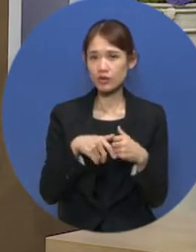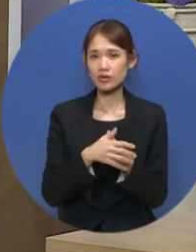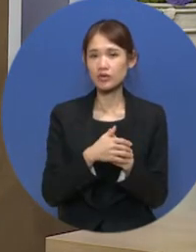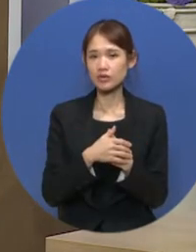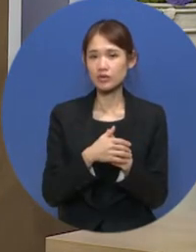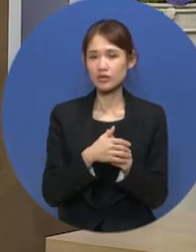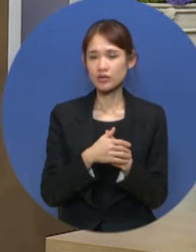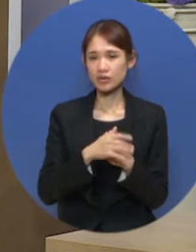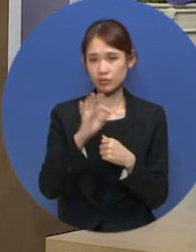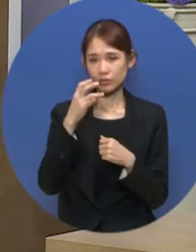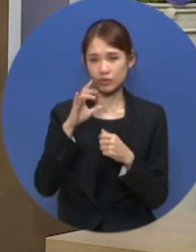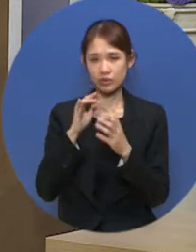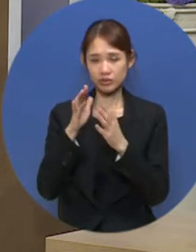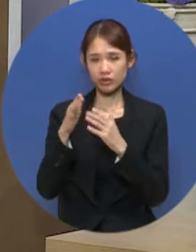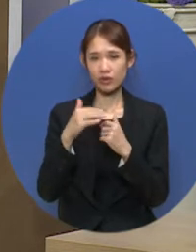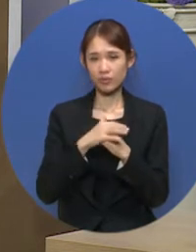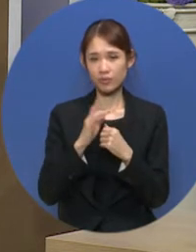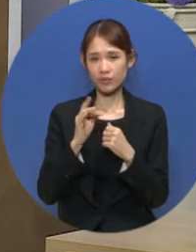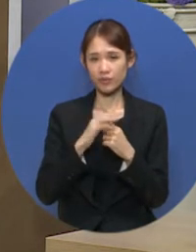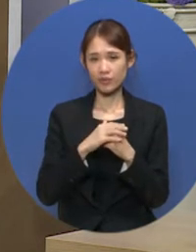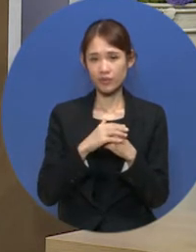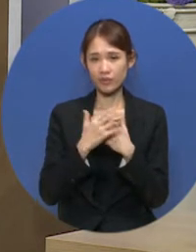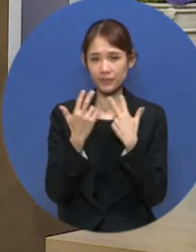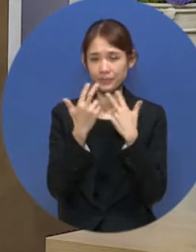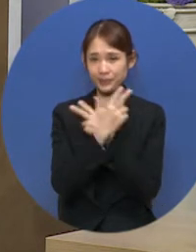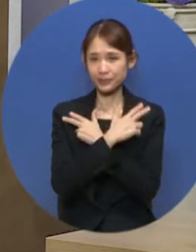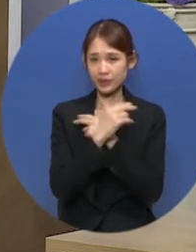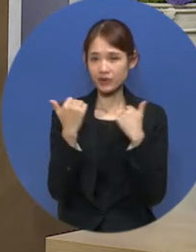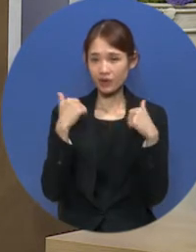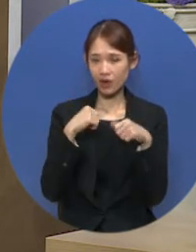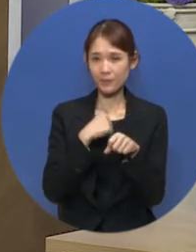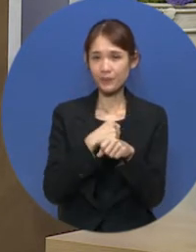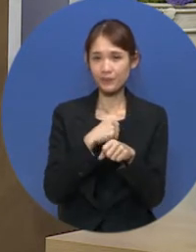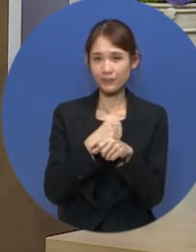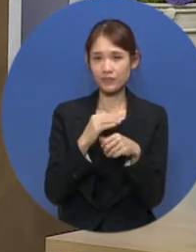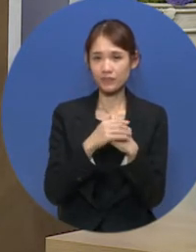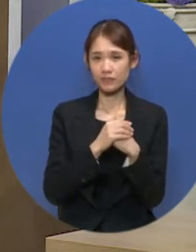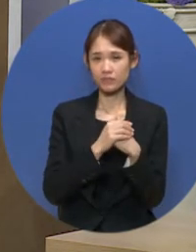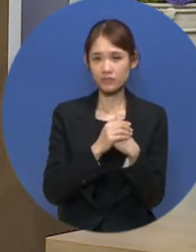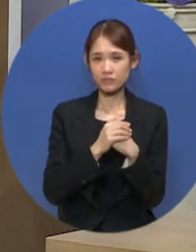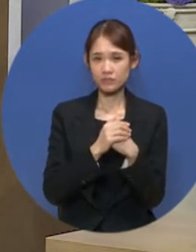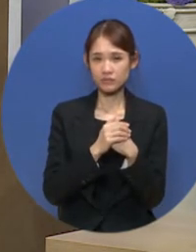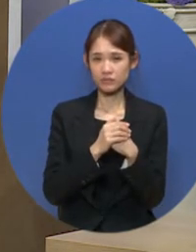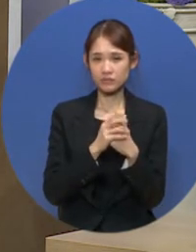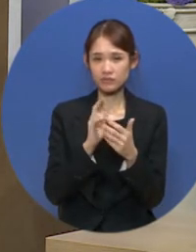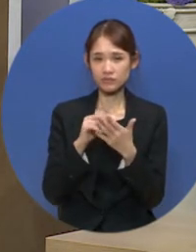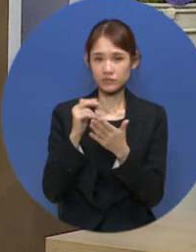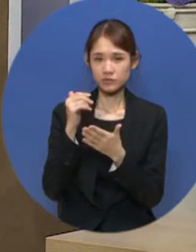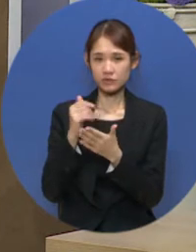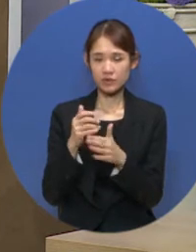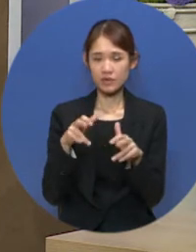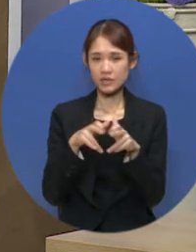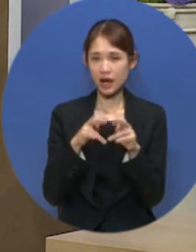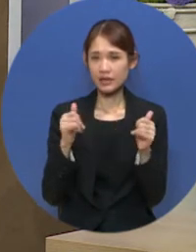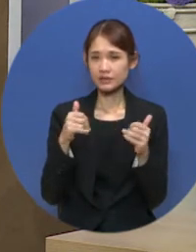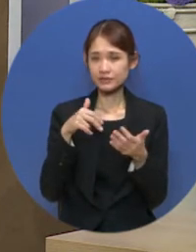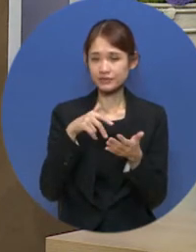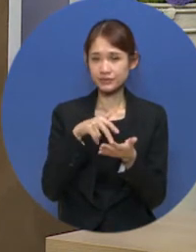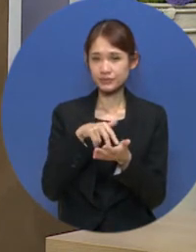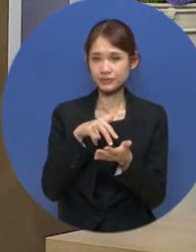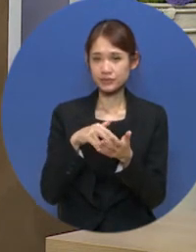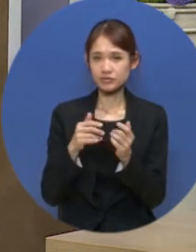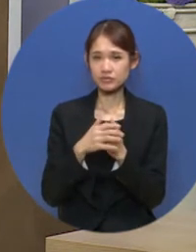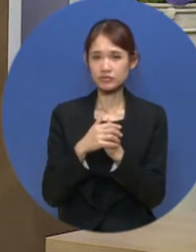아니면 프로페셔널해 보이고 싶을 때는 포멀한 정장을 입기도 하고 하는데, 그렇다면 이제 센터장님께서는 이제 장애인